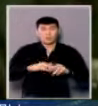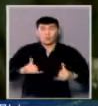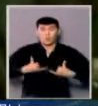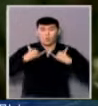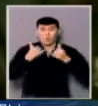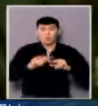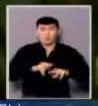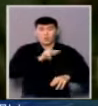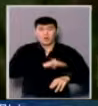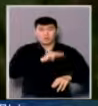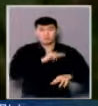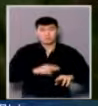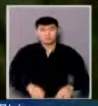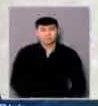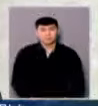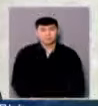уважение среди тружеников села.